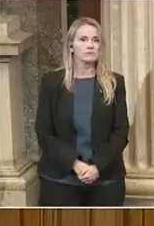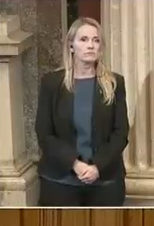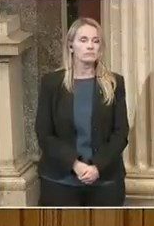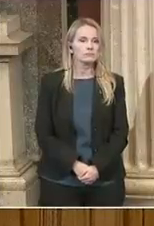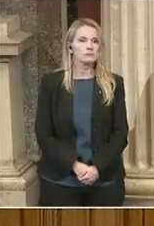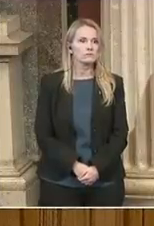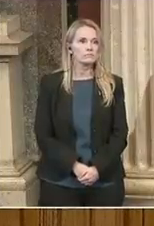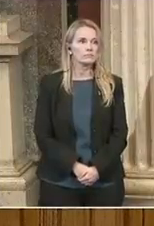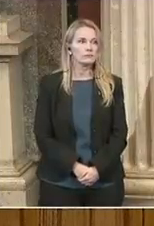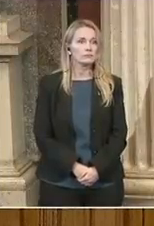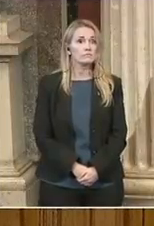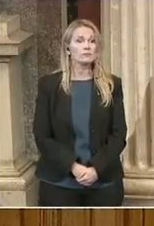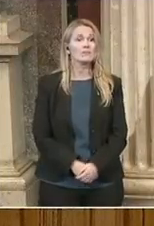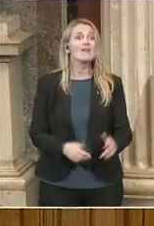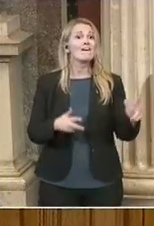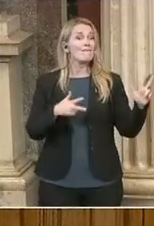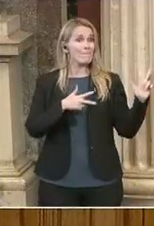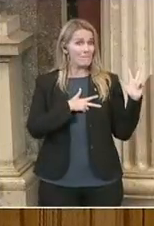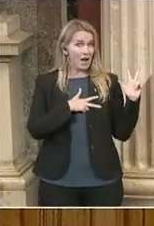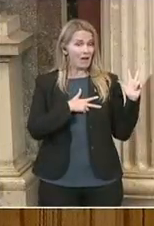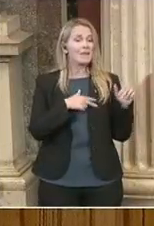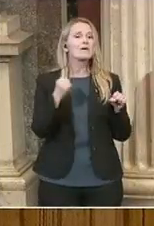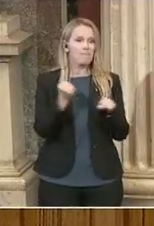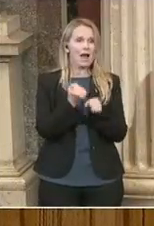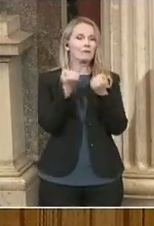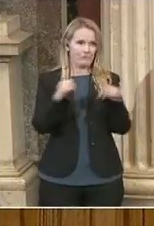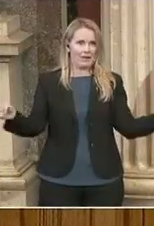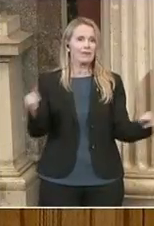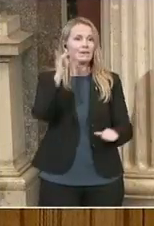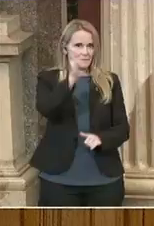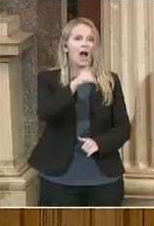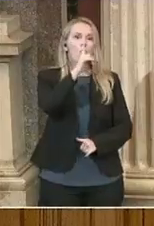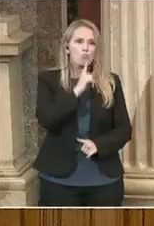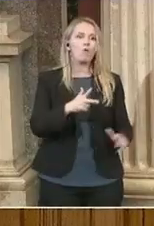Vergebung die wahrheit macht frei nur die Wahrheit